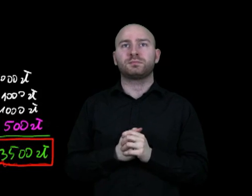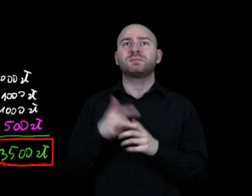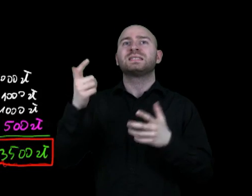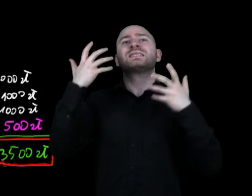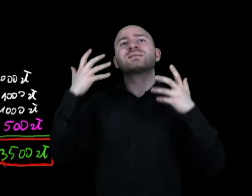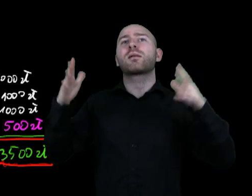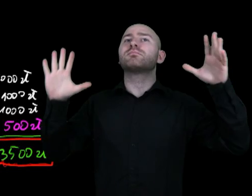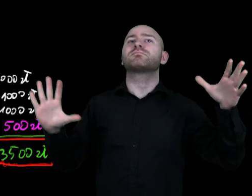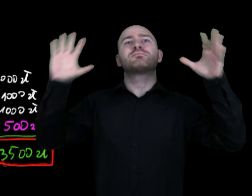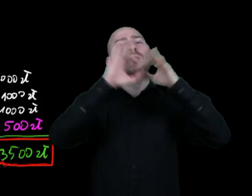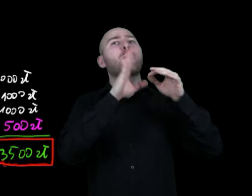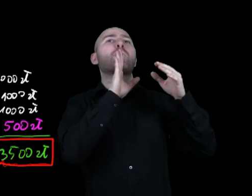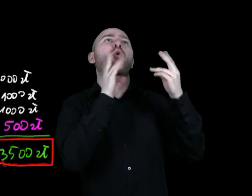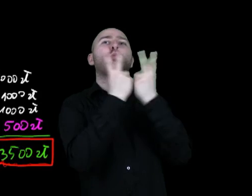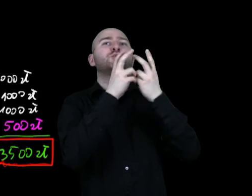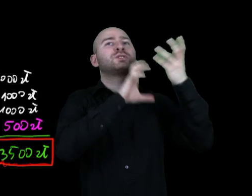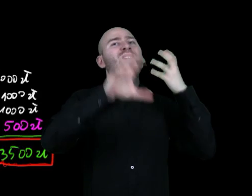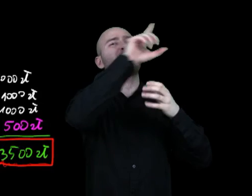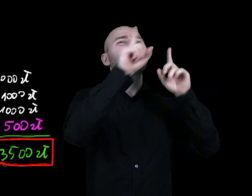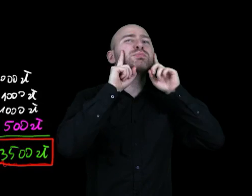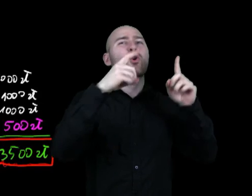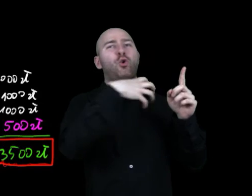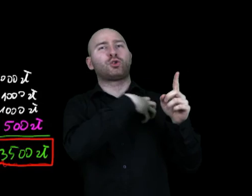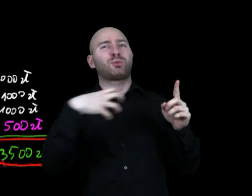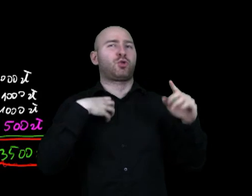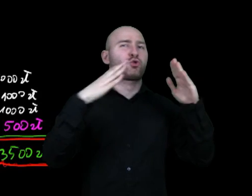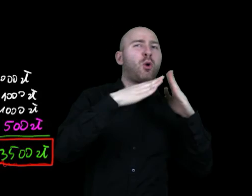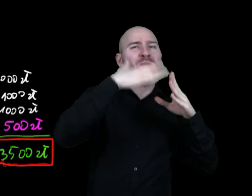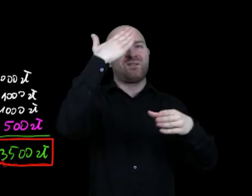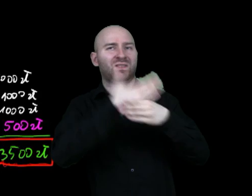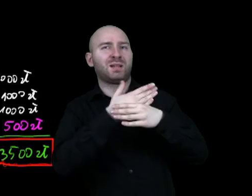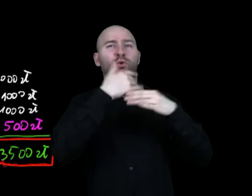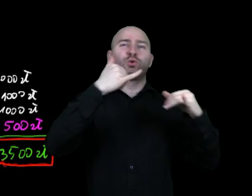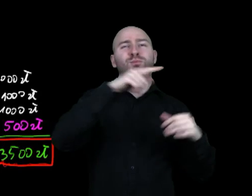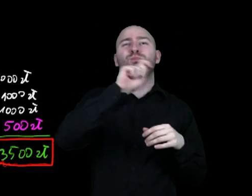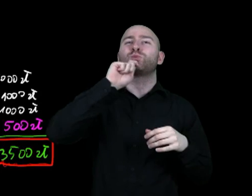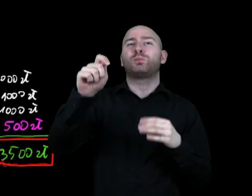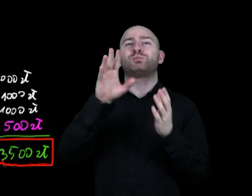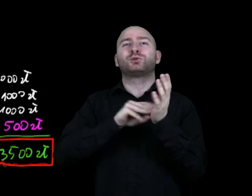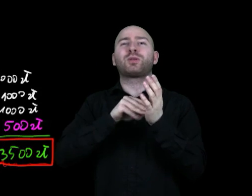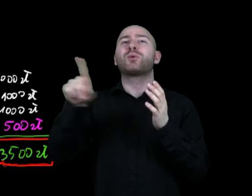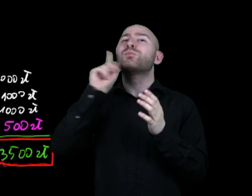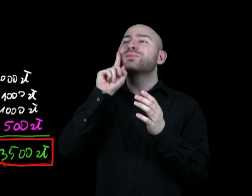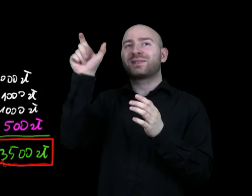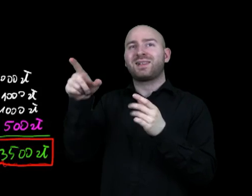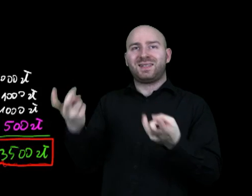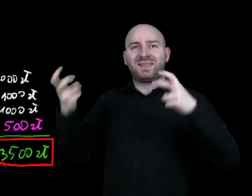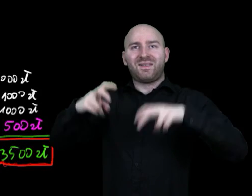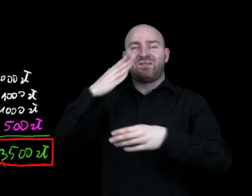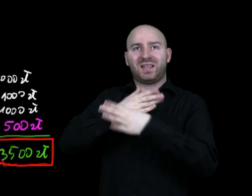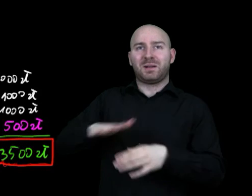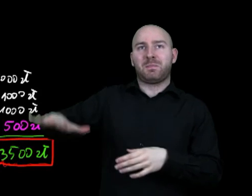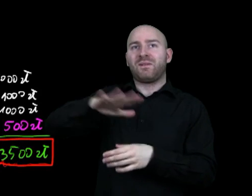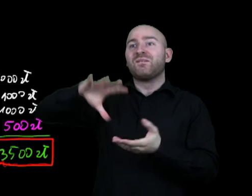Aby nawiązać do prawdziwego świata z gospodarstwami domowymi i firmami, przyjmujemy, że facet na wyspie założył firmę i wrzucił w nią